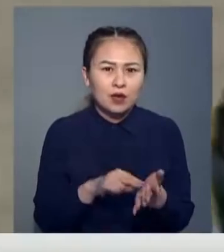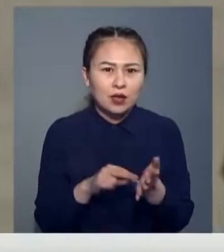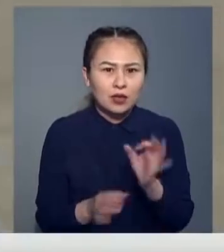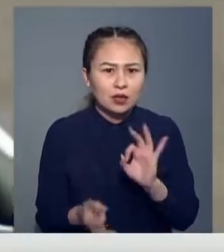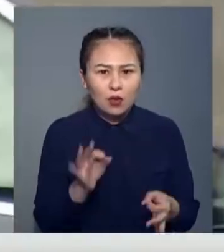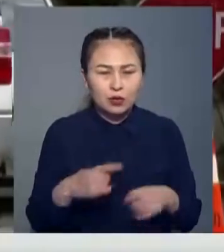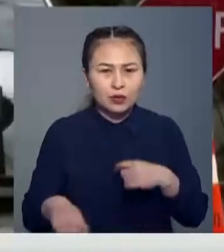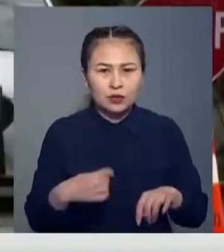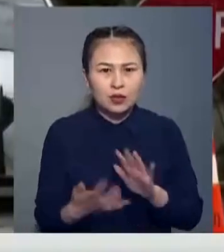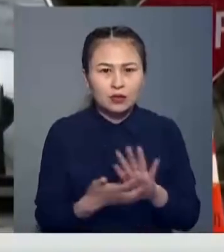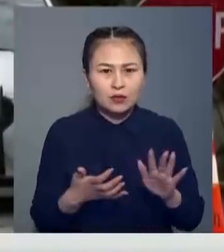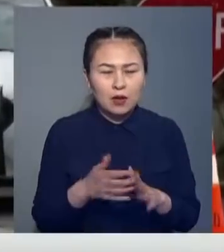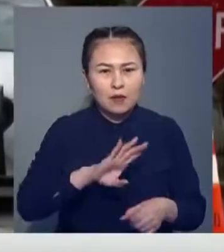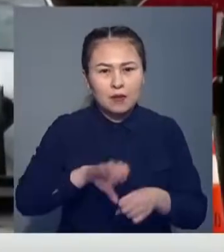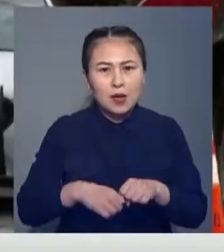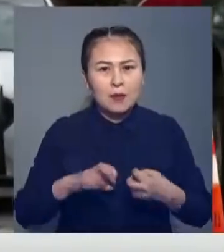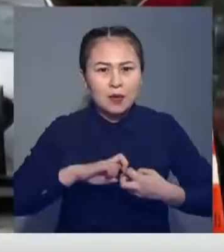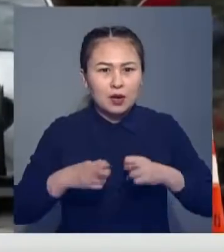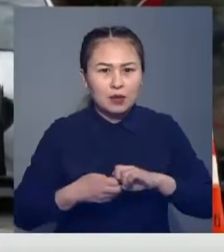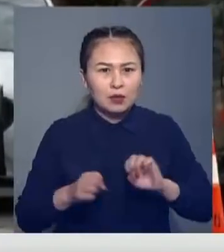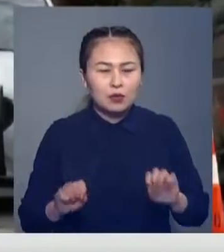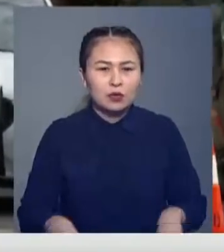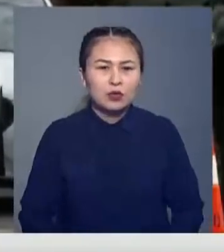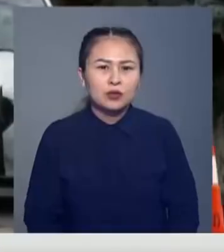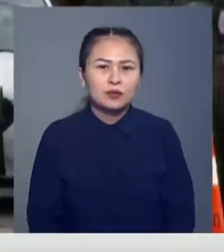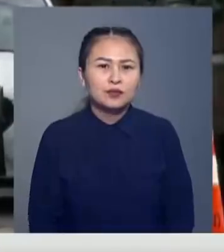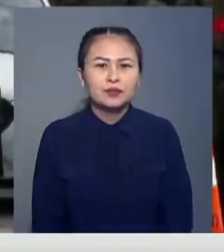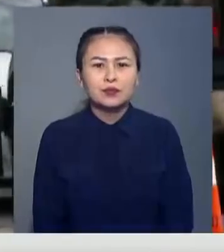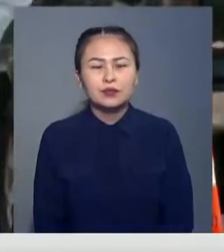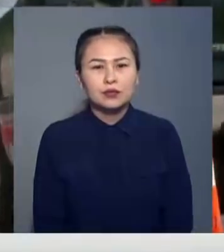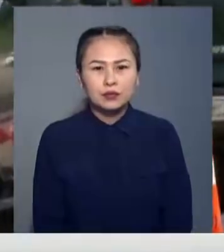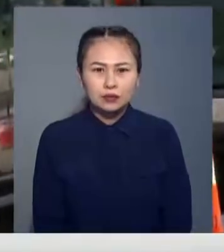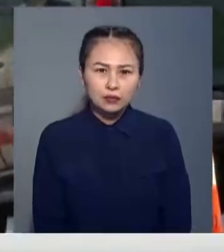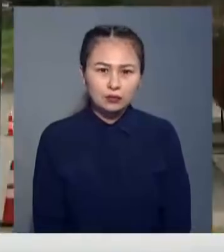мен тауар тапшылығынан құтылуға болады деген пікір білдірді.